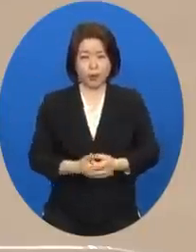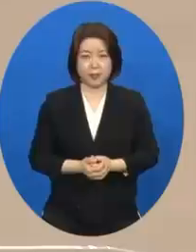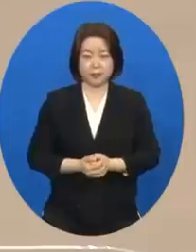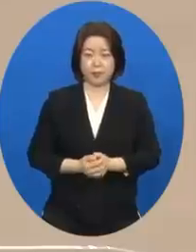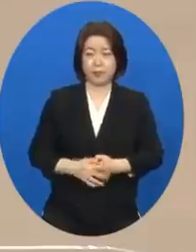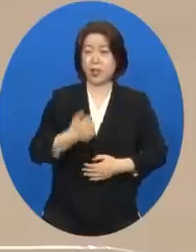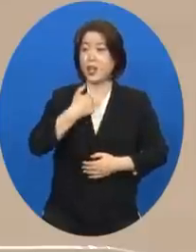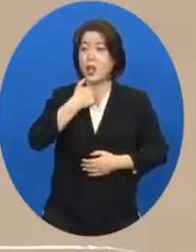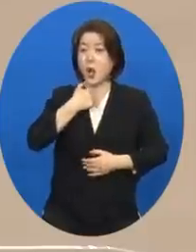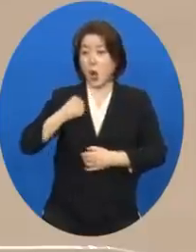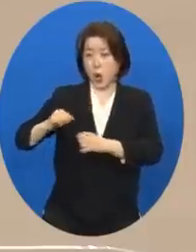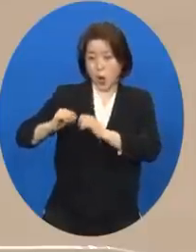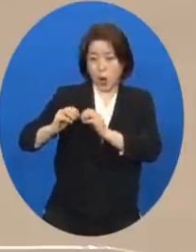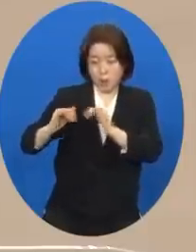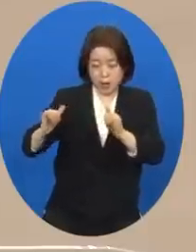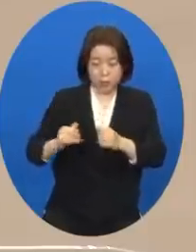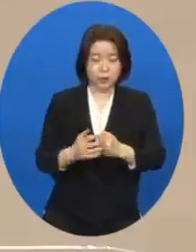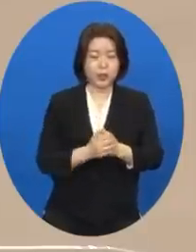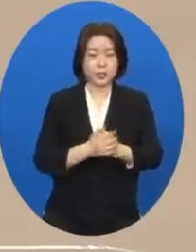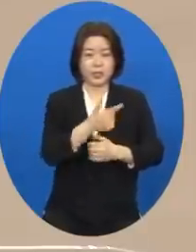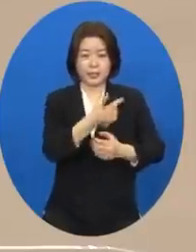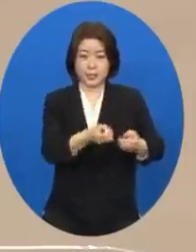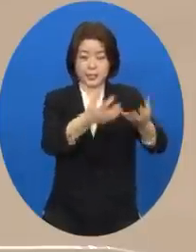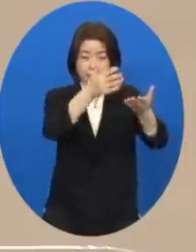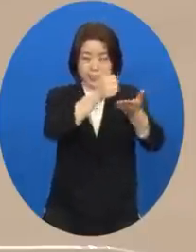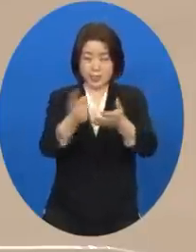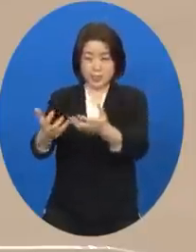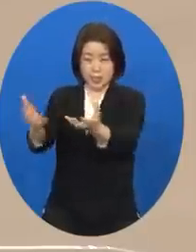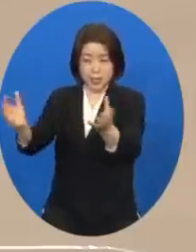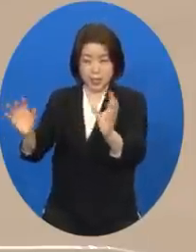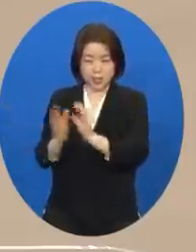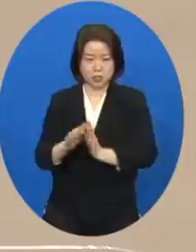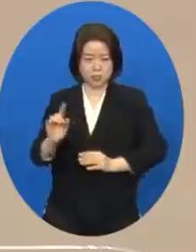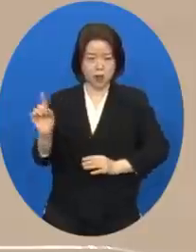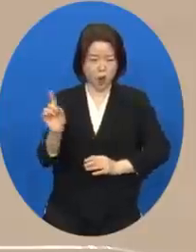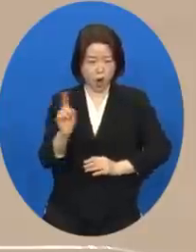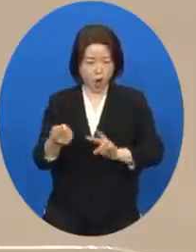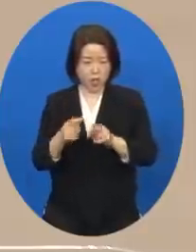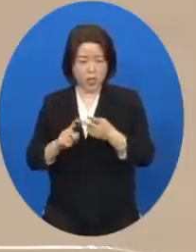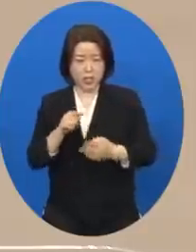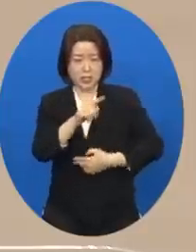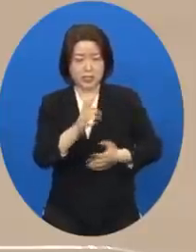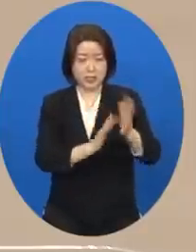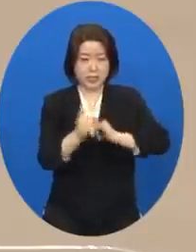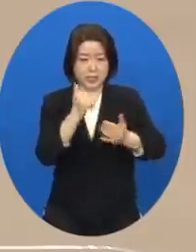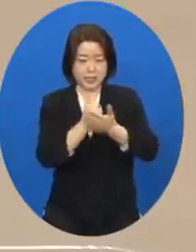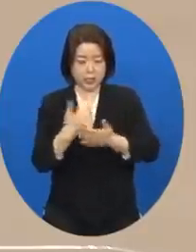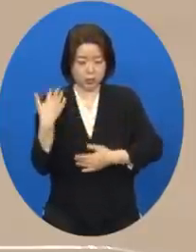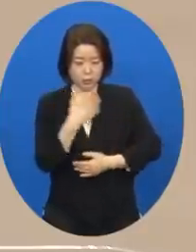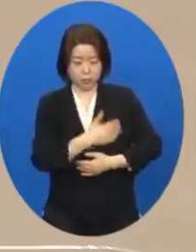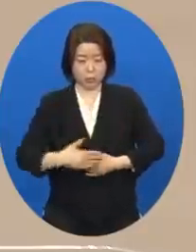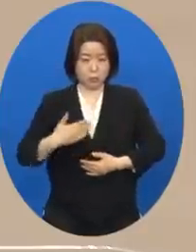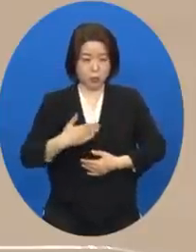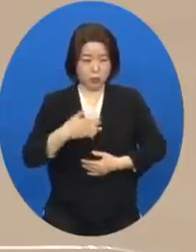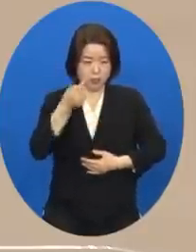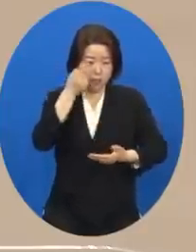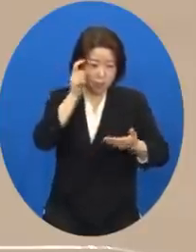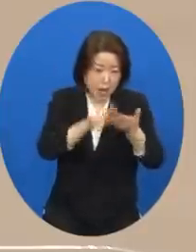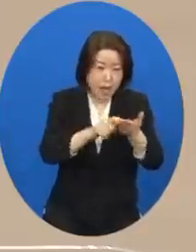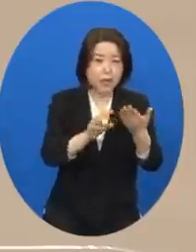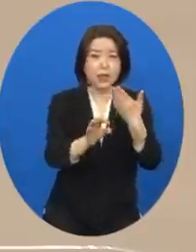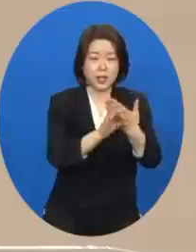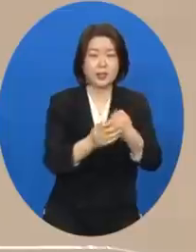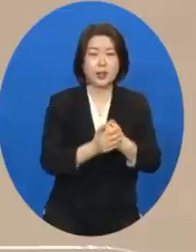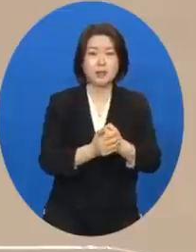대 제사장의 무리들이 어떻게 해서든지 예수님 2회 체 만 찾았다면 그 때 벌써